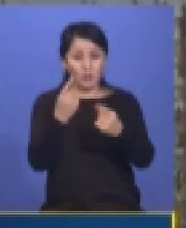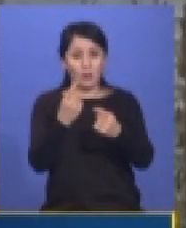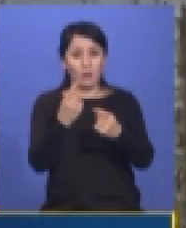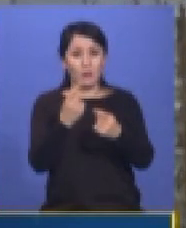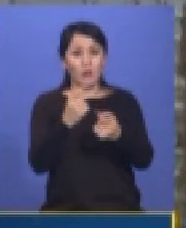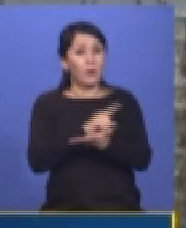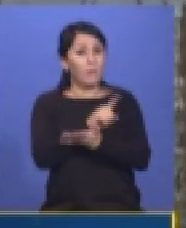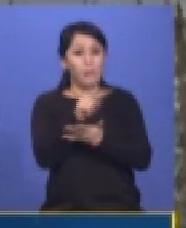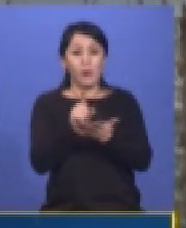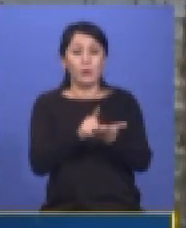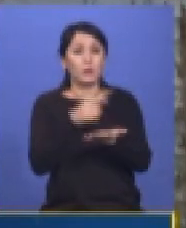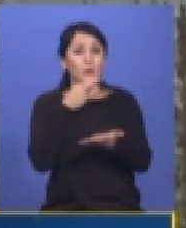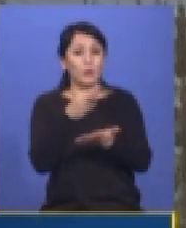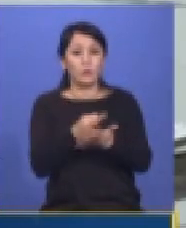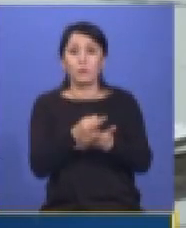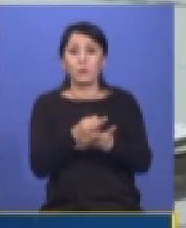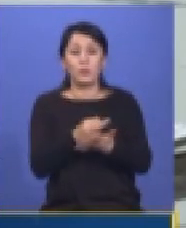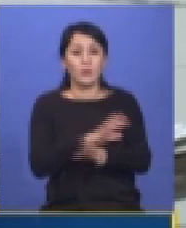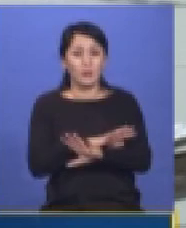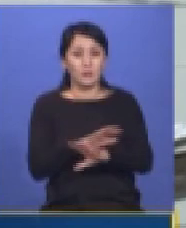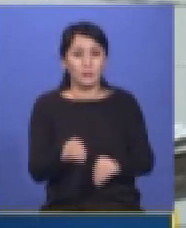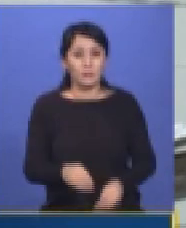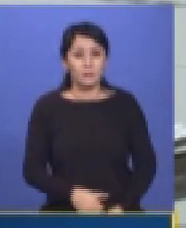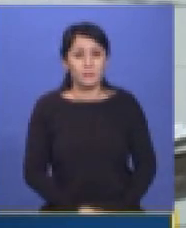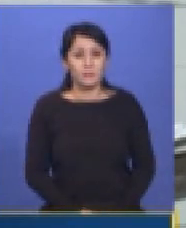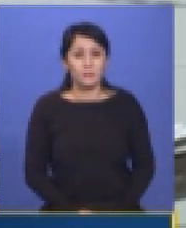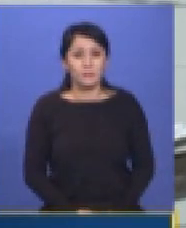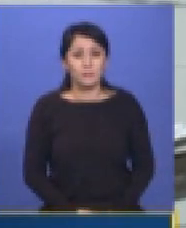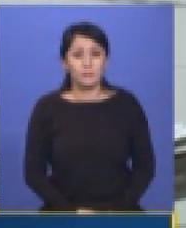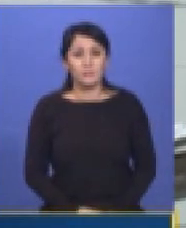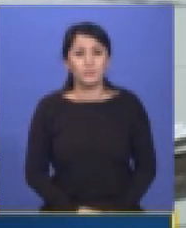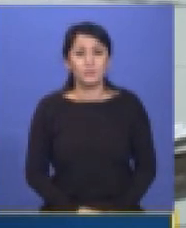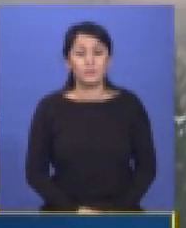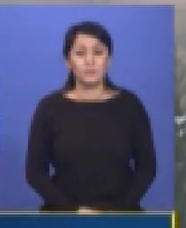өкілдерінің сауалдарын әзірге жауапсыз қалдырып отыр. Жанбота Естайқызы, Әділ Нұржанов, жаңалықтар қызметі.